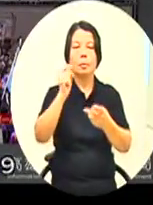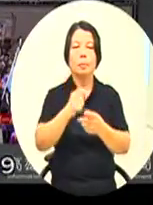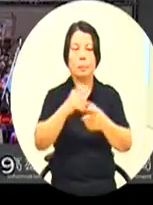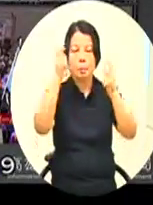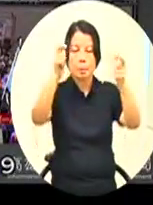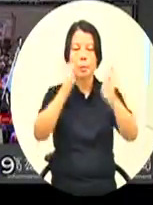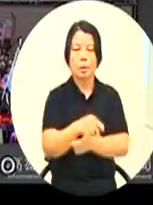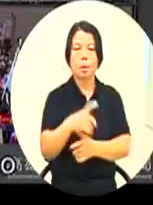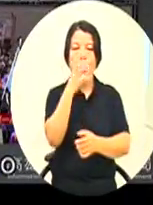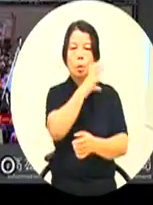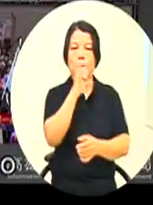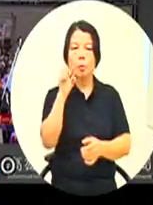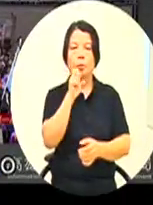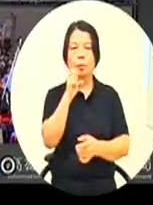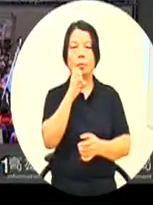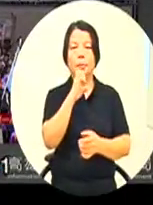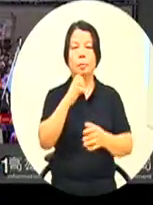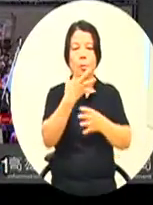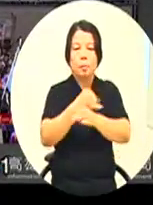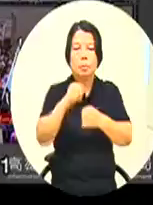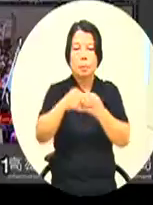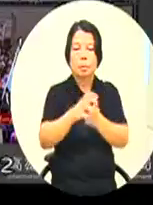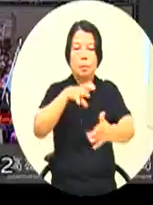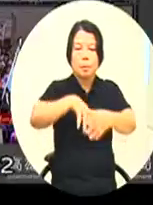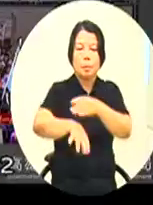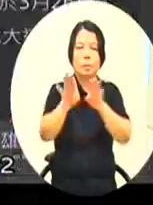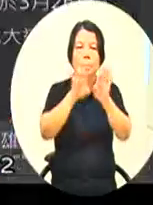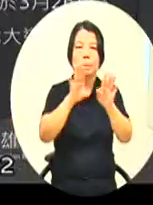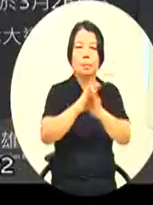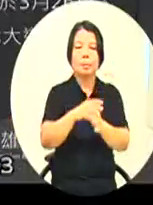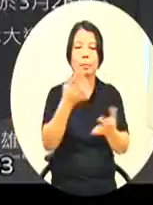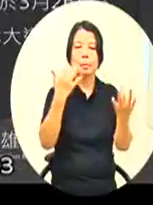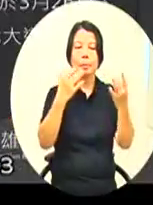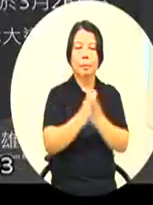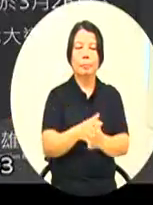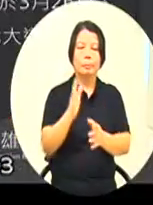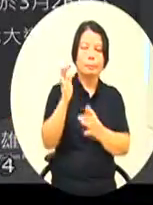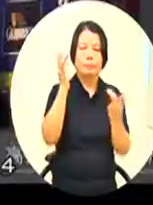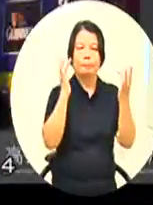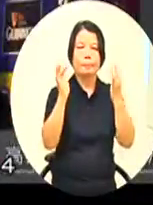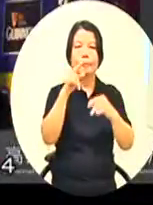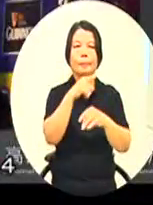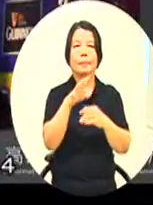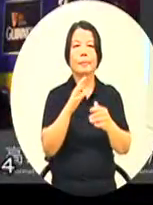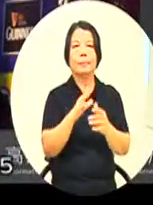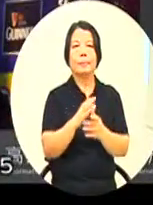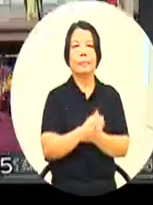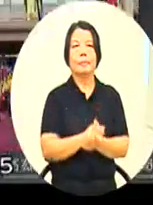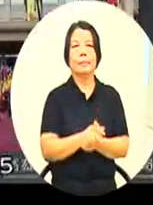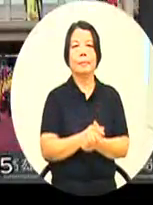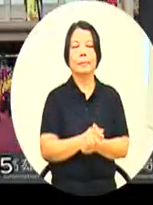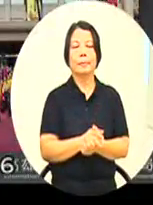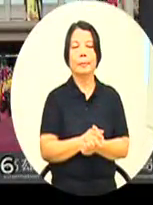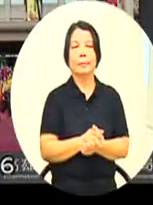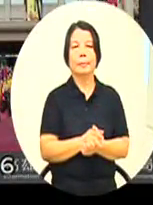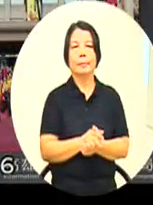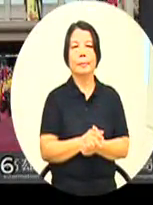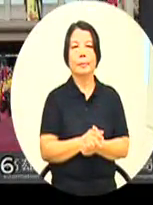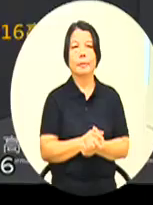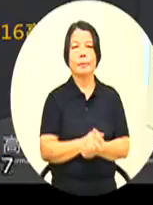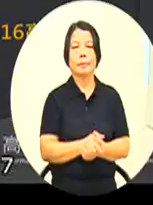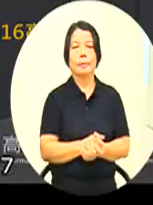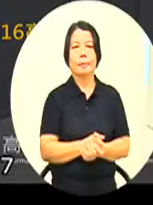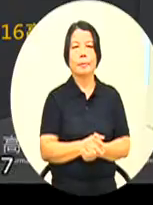还有我们的地方文化活动，内门的宋江镇。下一页，下一页，再往下。